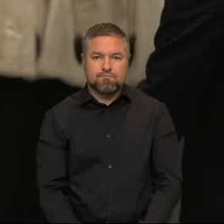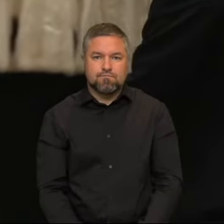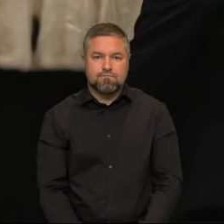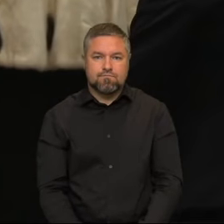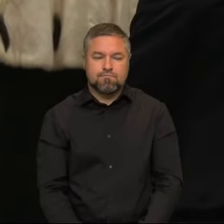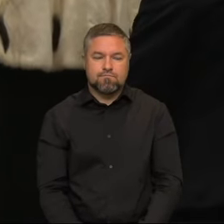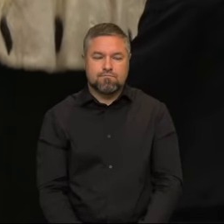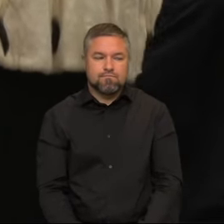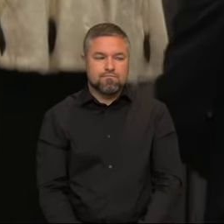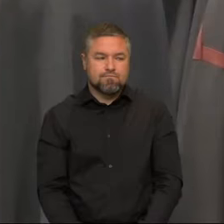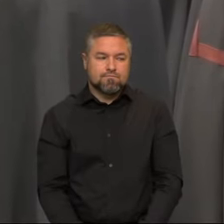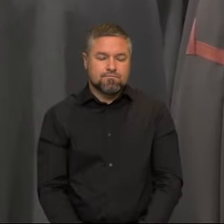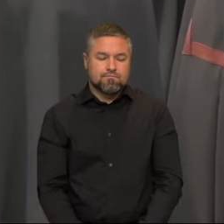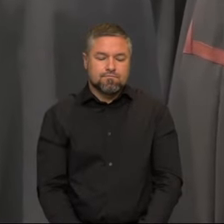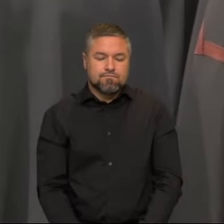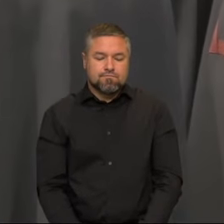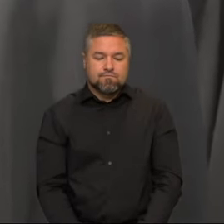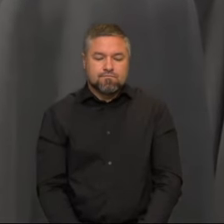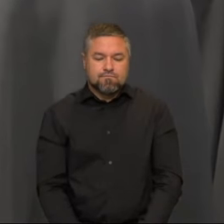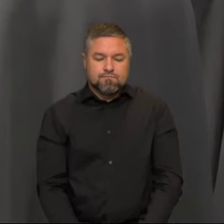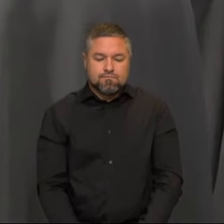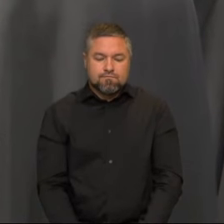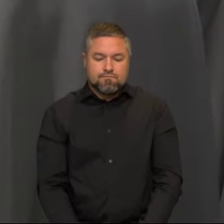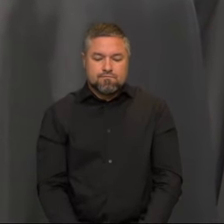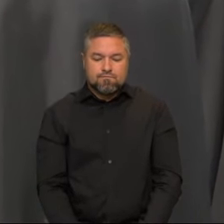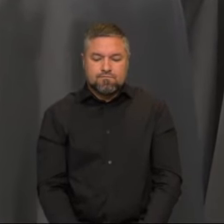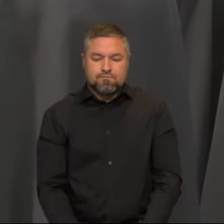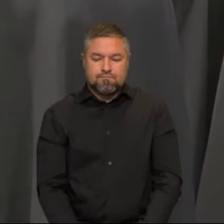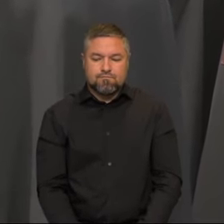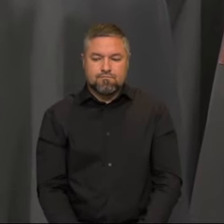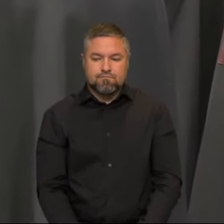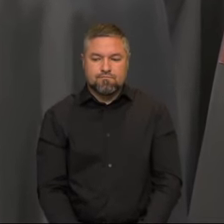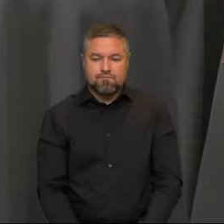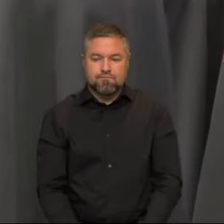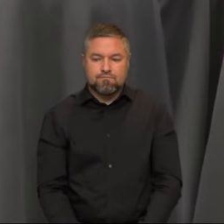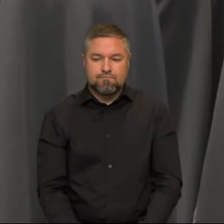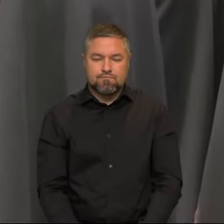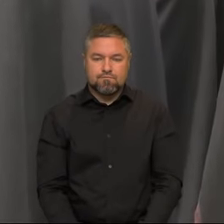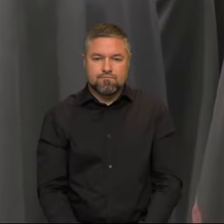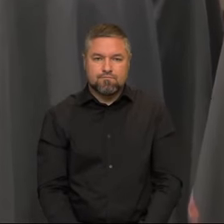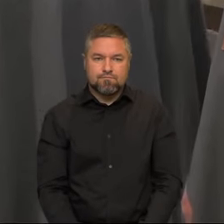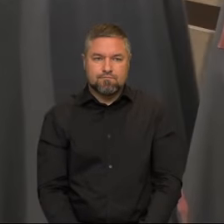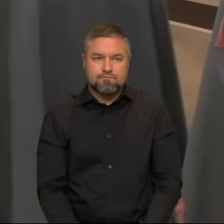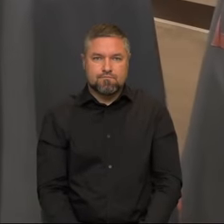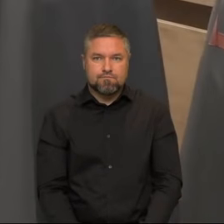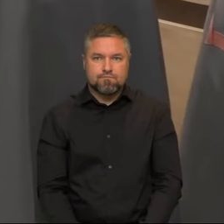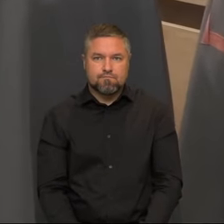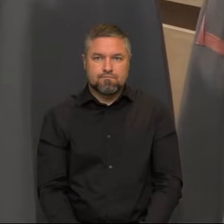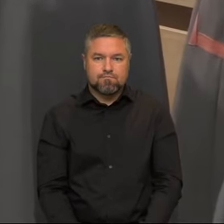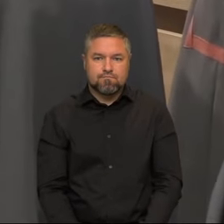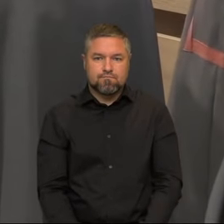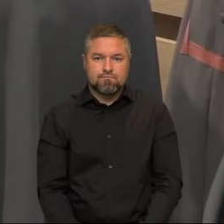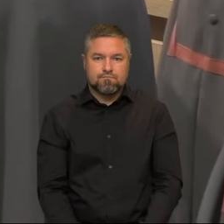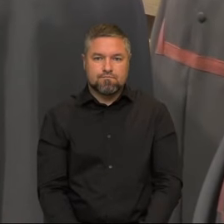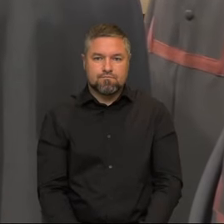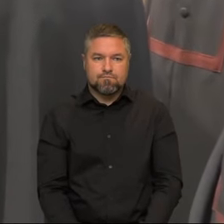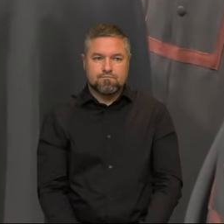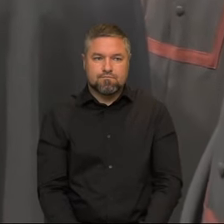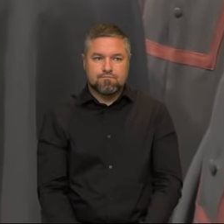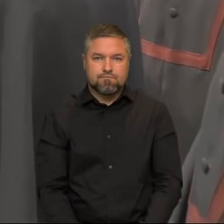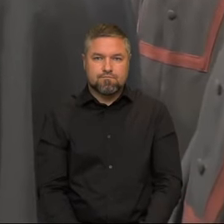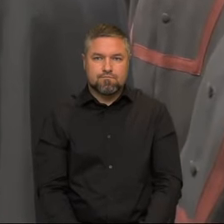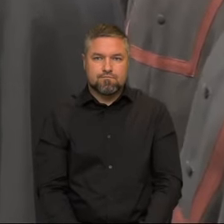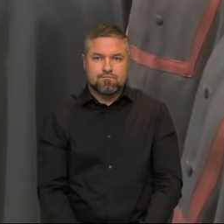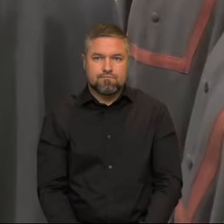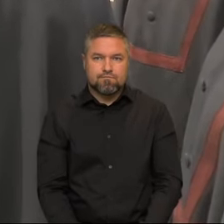Gratuluję, że jest pani studentką Politechniki Łódzkiej. Pani Anna Kania. Gratuluję pani, że jest pani